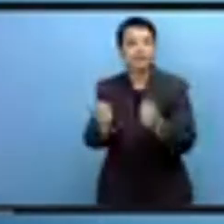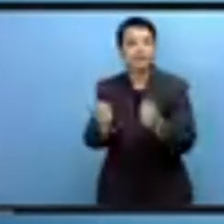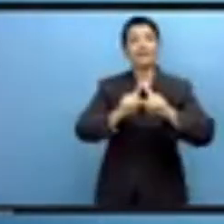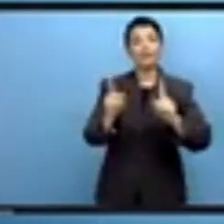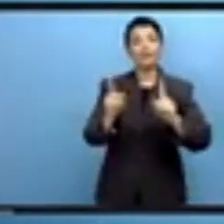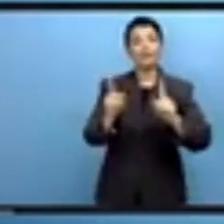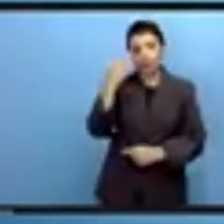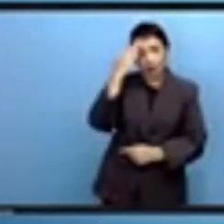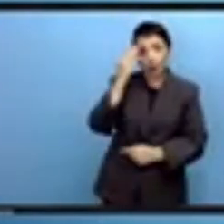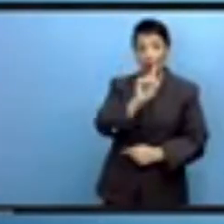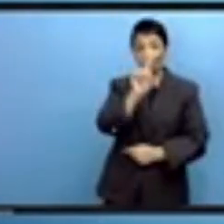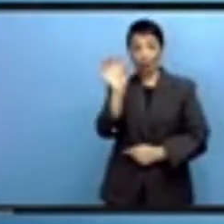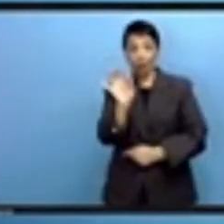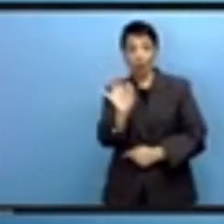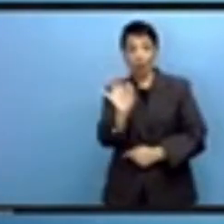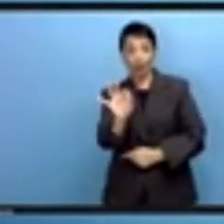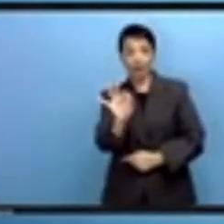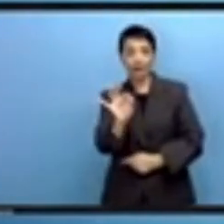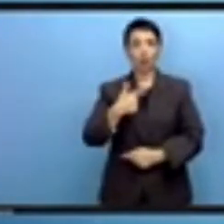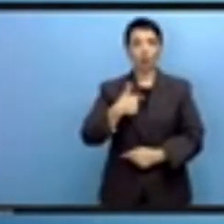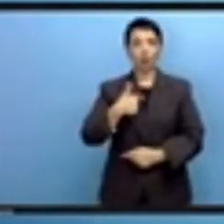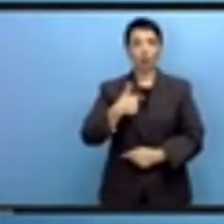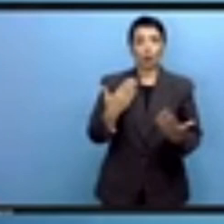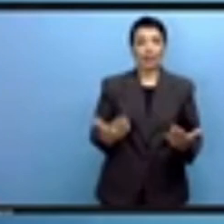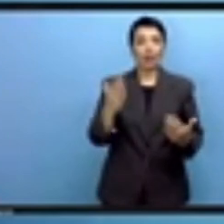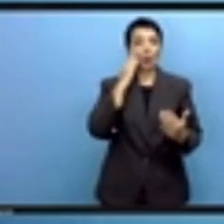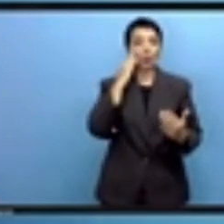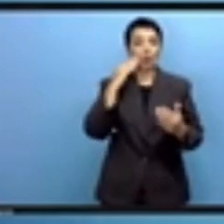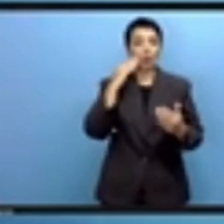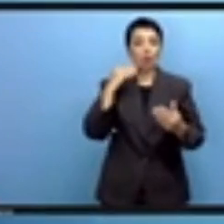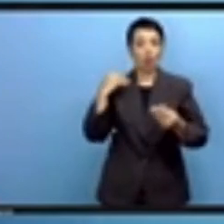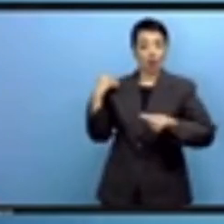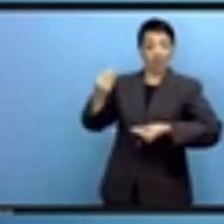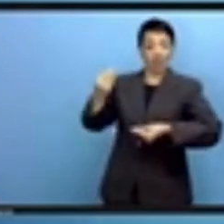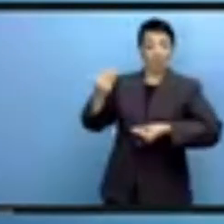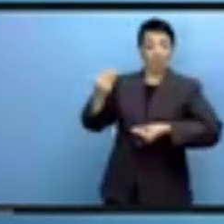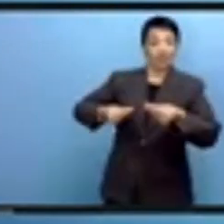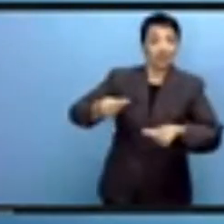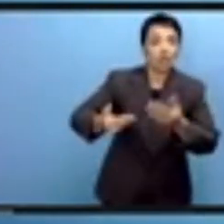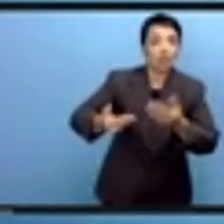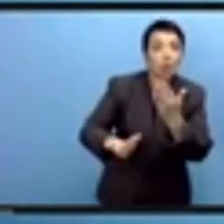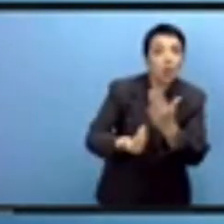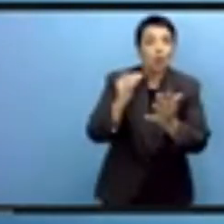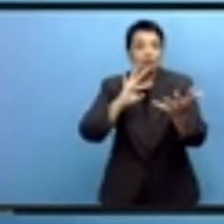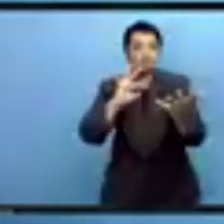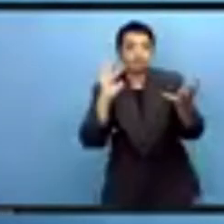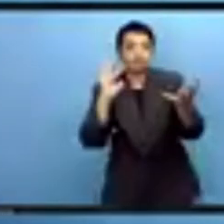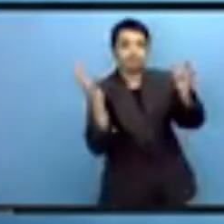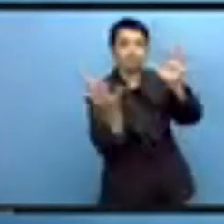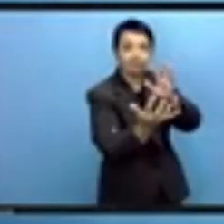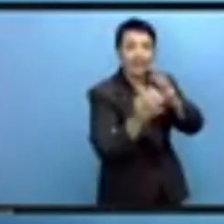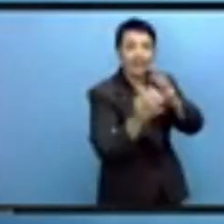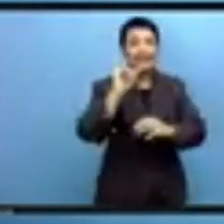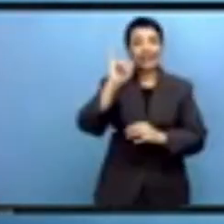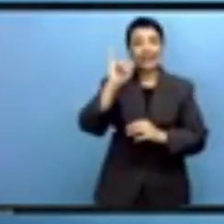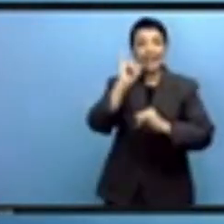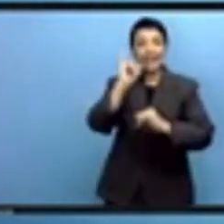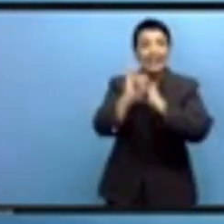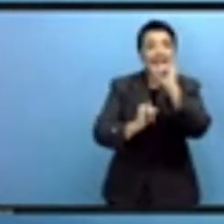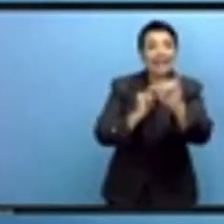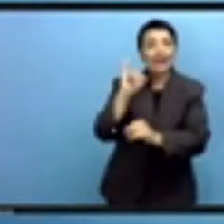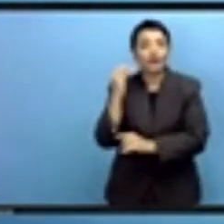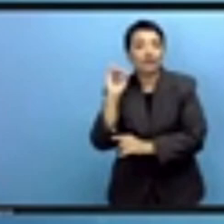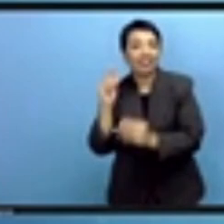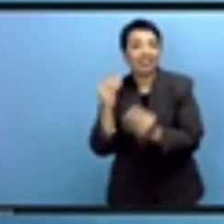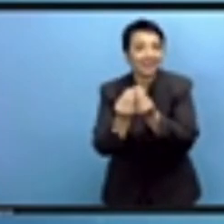技术这样带来的风险。同时，我们要利用下一代的技术、